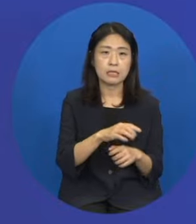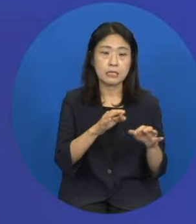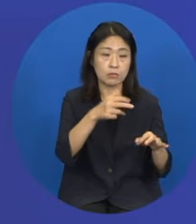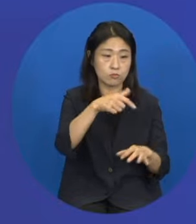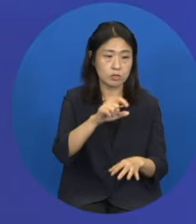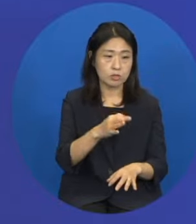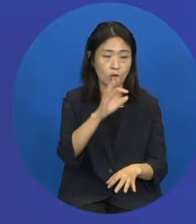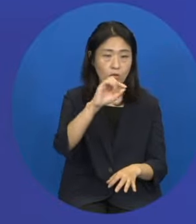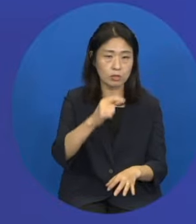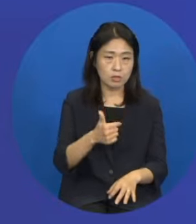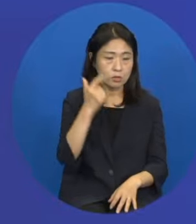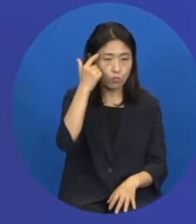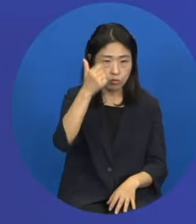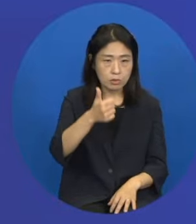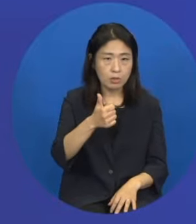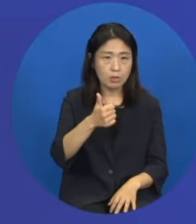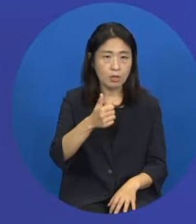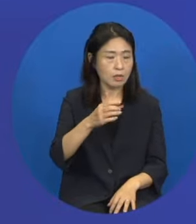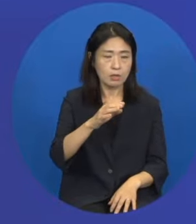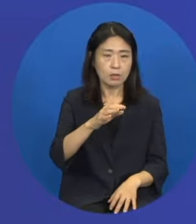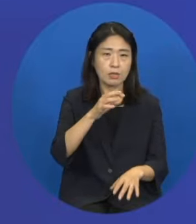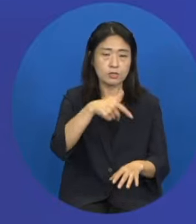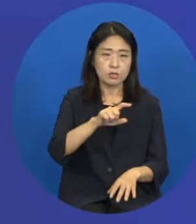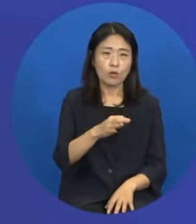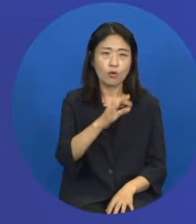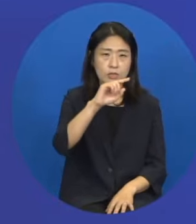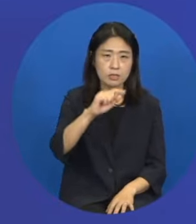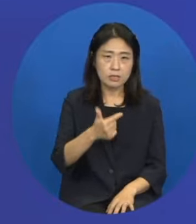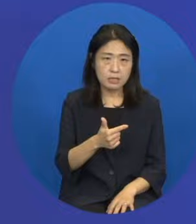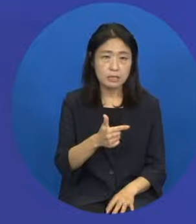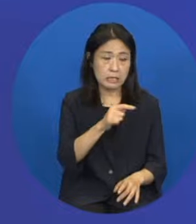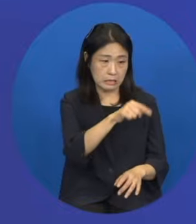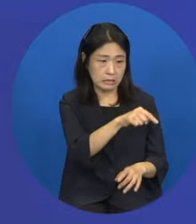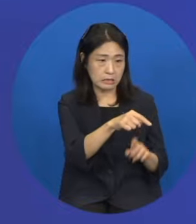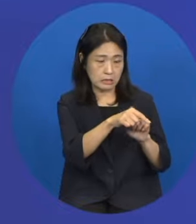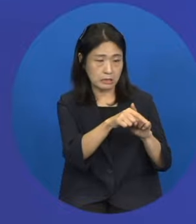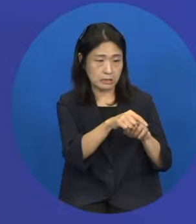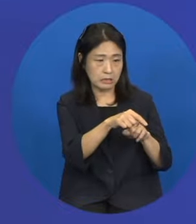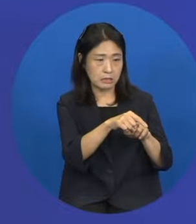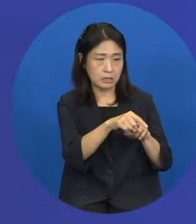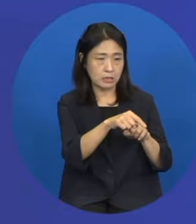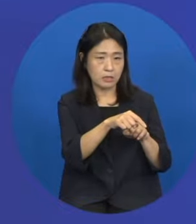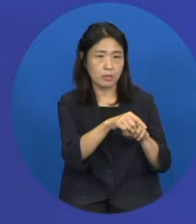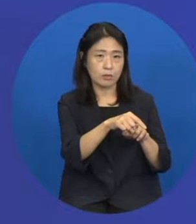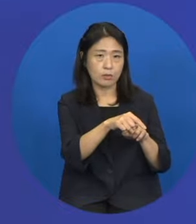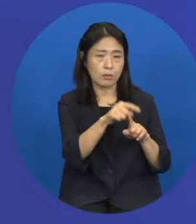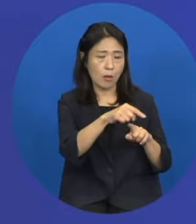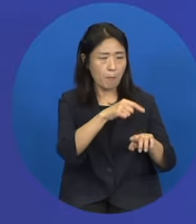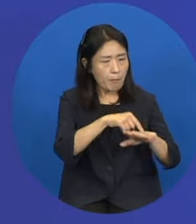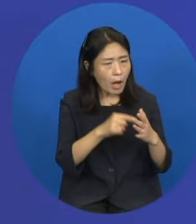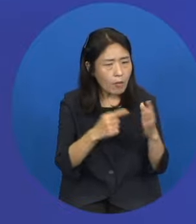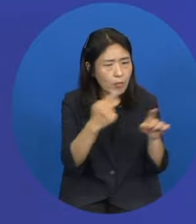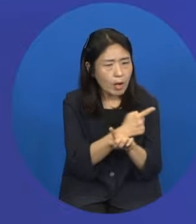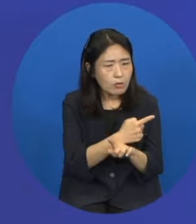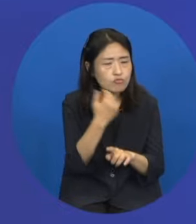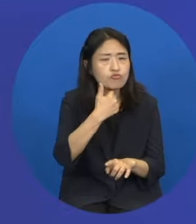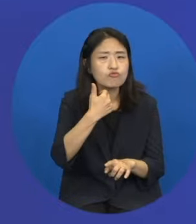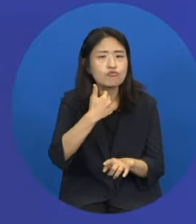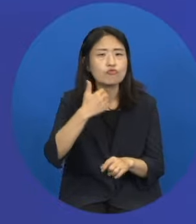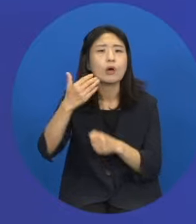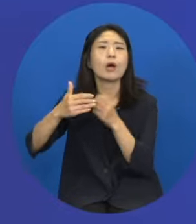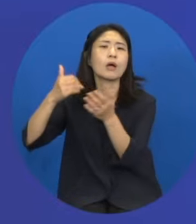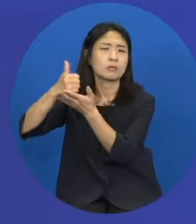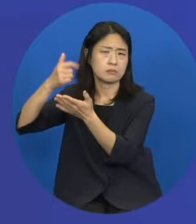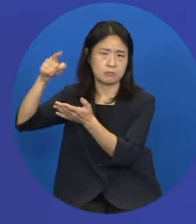급작스럽게 억류되었던 목사님이 돌아오시면서 하나님께서 이렇게 개입하셔서 풀어주셨다라는 그 글을